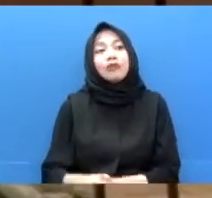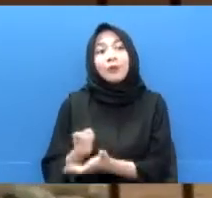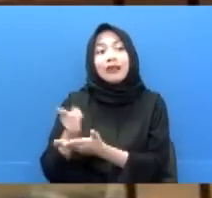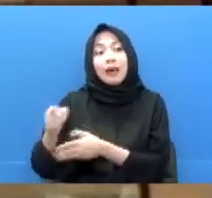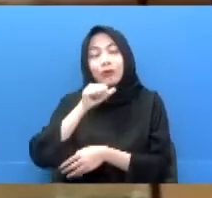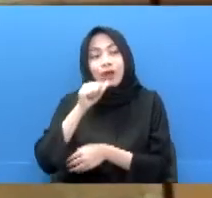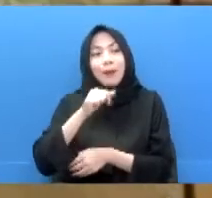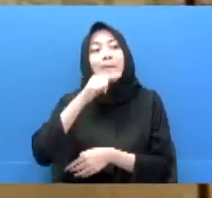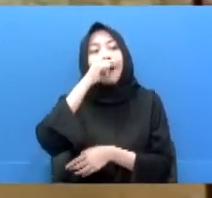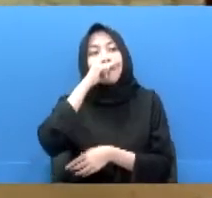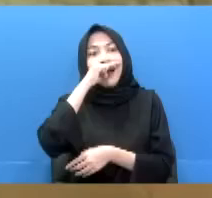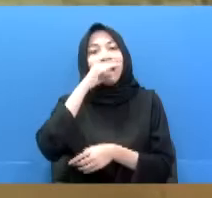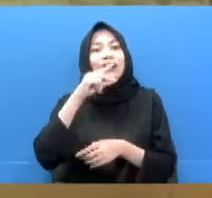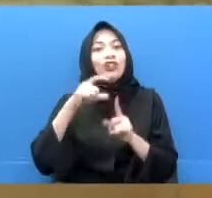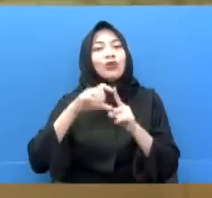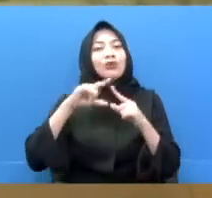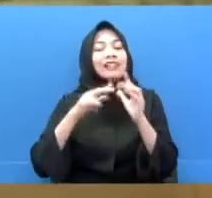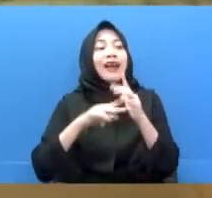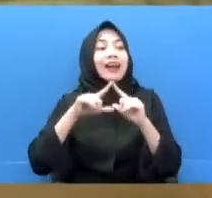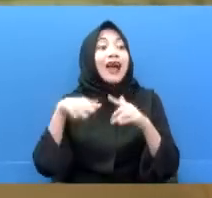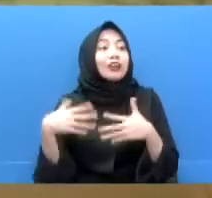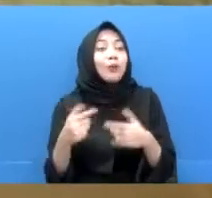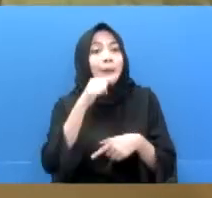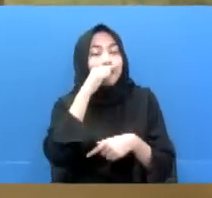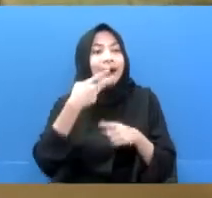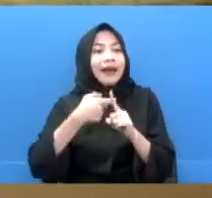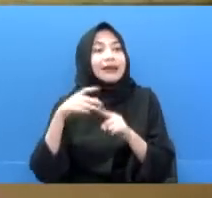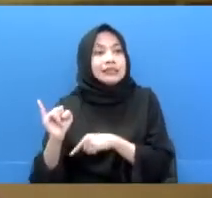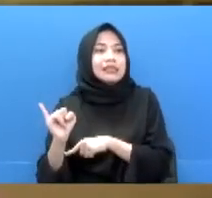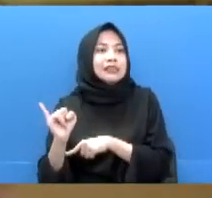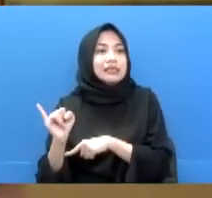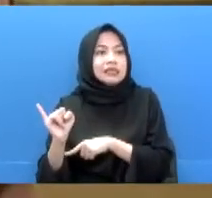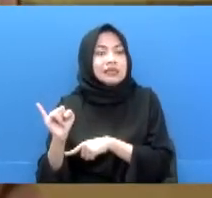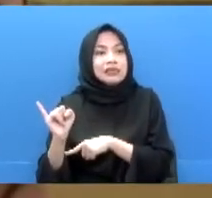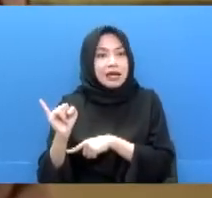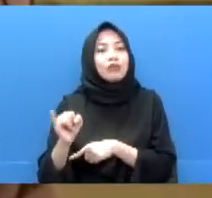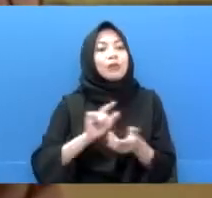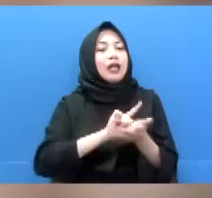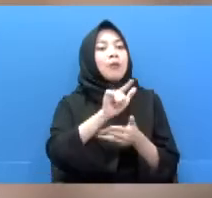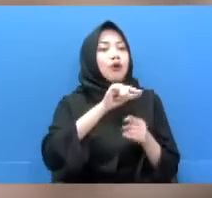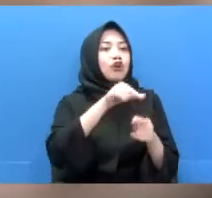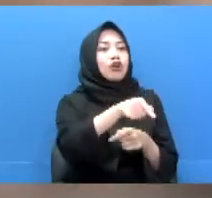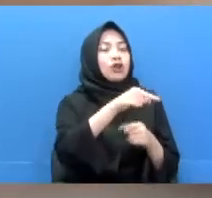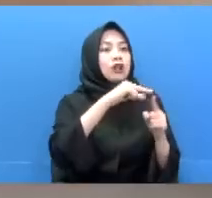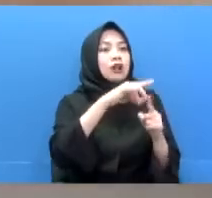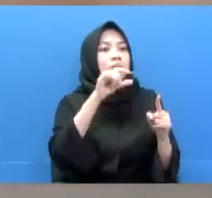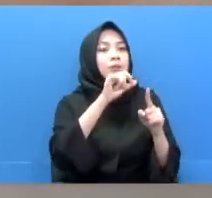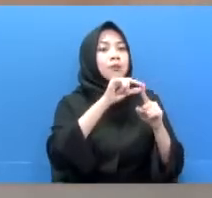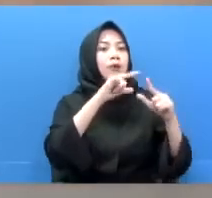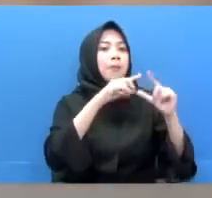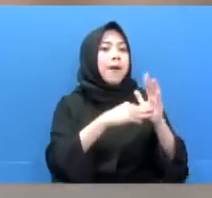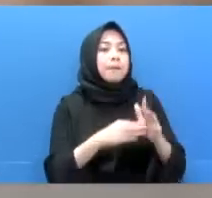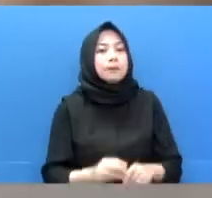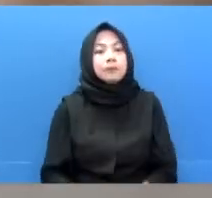tuh hari ini kita sudah laporkan dan sudah diterima oleh Propam